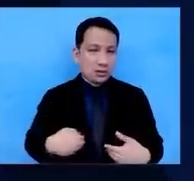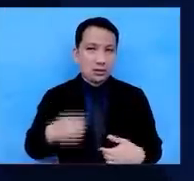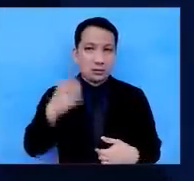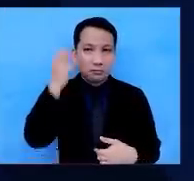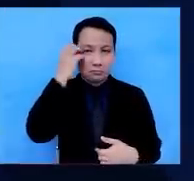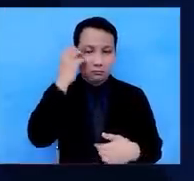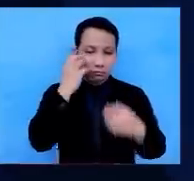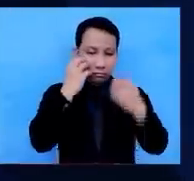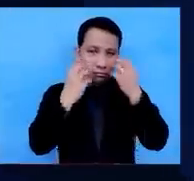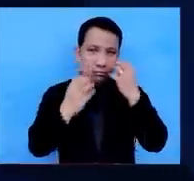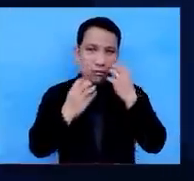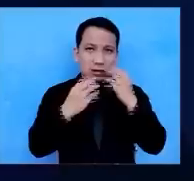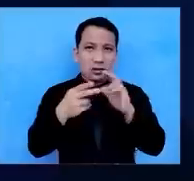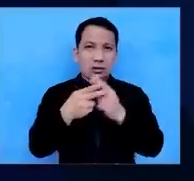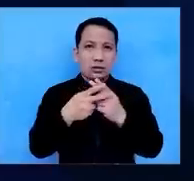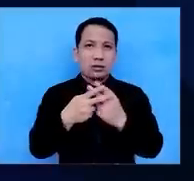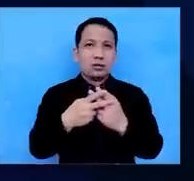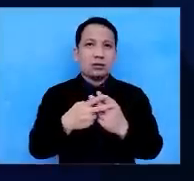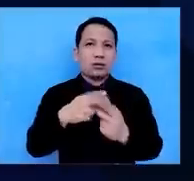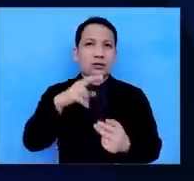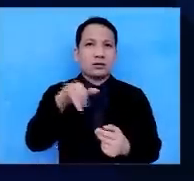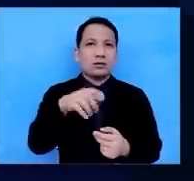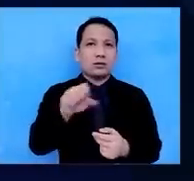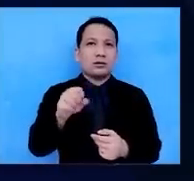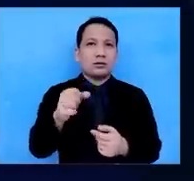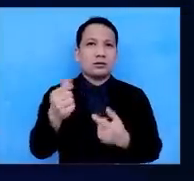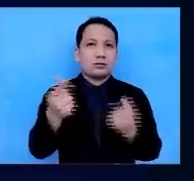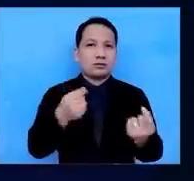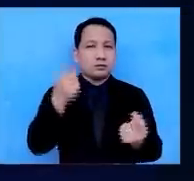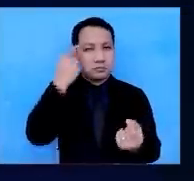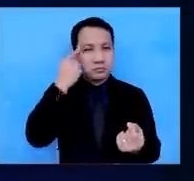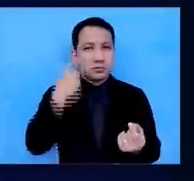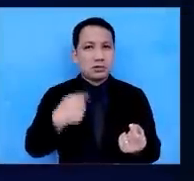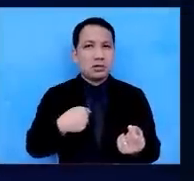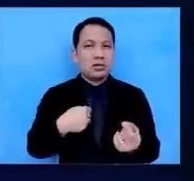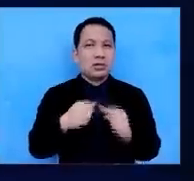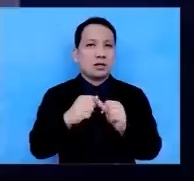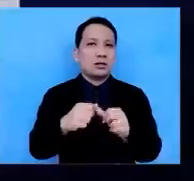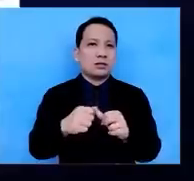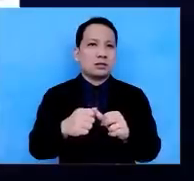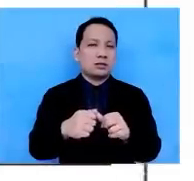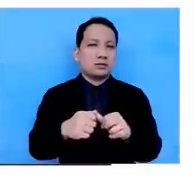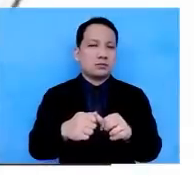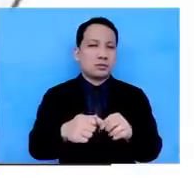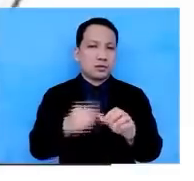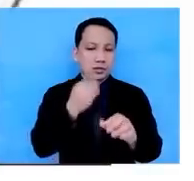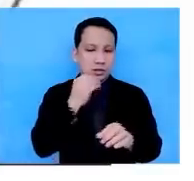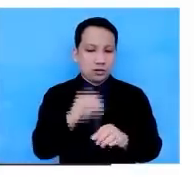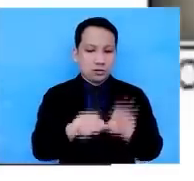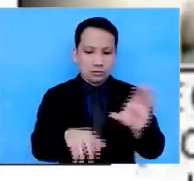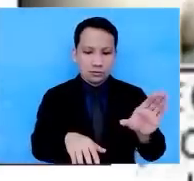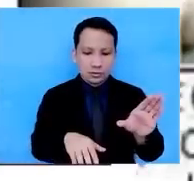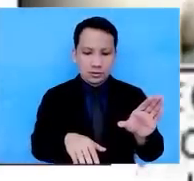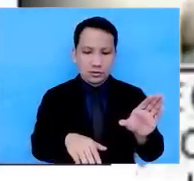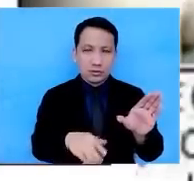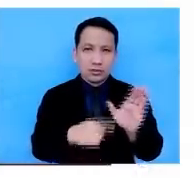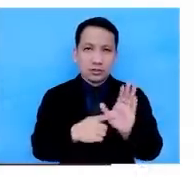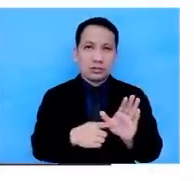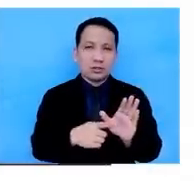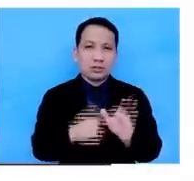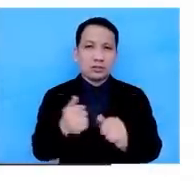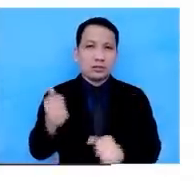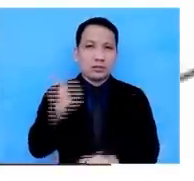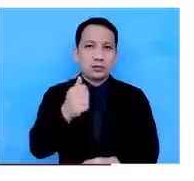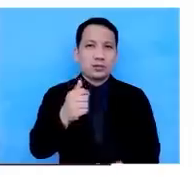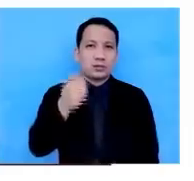Ang kanyang caption, "Jess Durante did this to me." Ayon pa sa diagram, inutusan ni Durante ang kanyang Deputy Brigade Commander na si